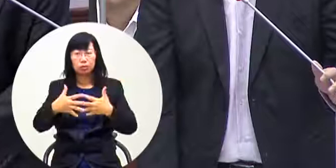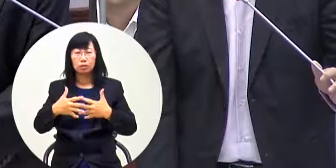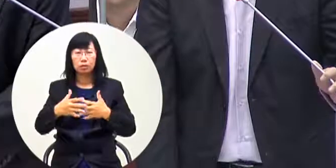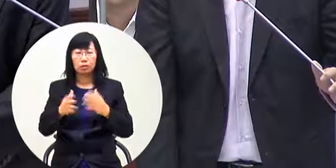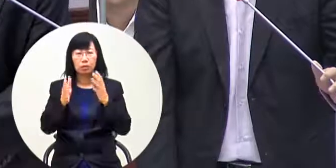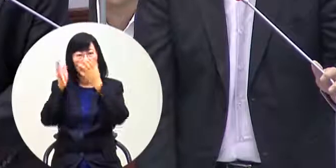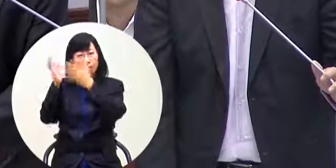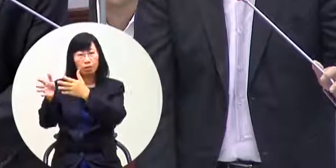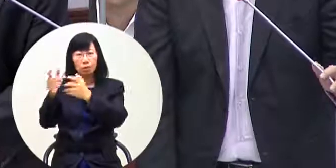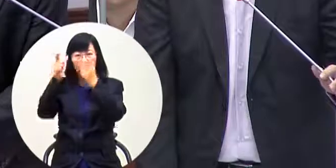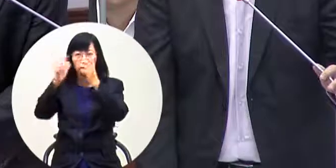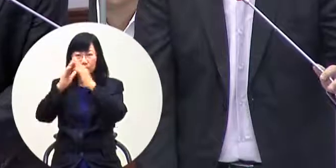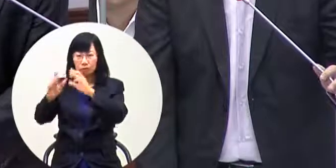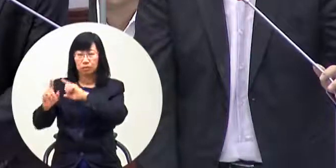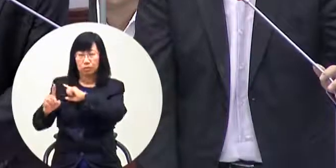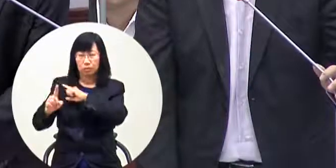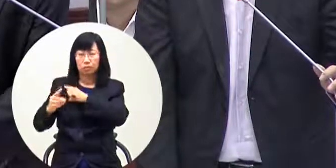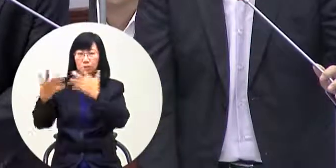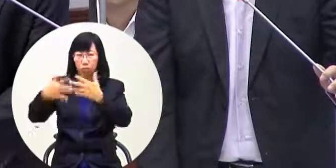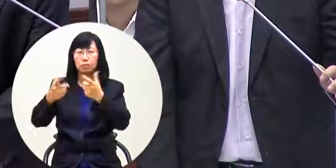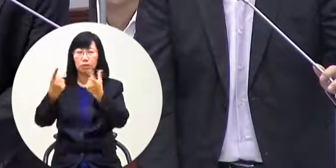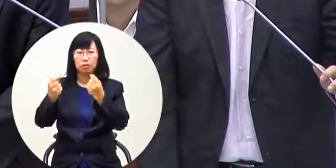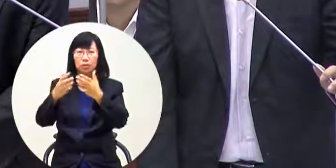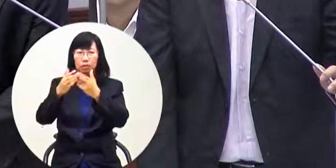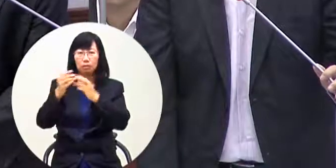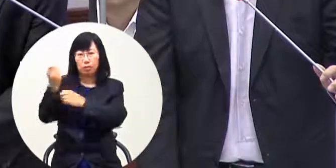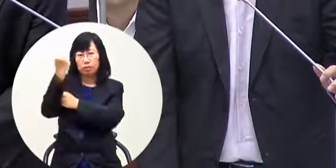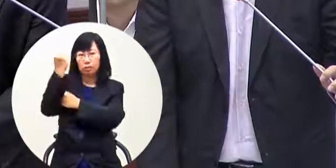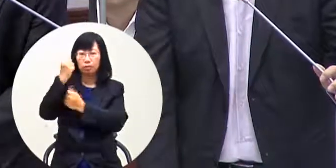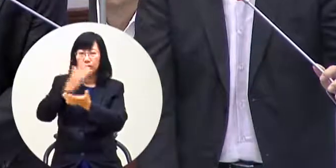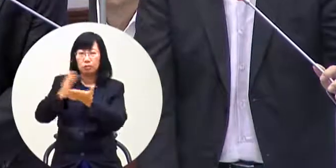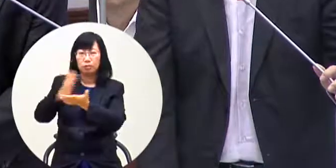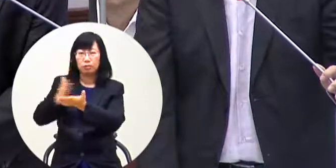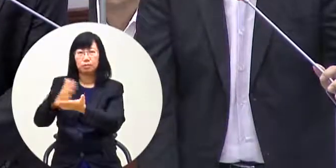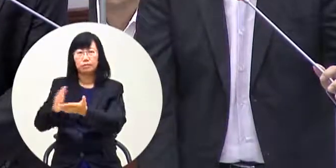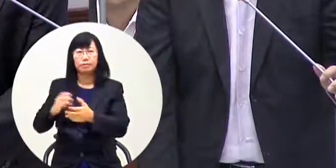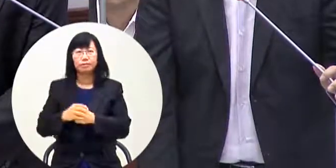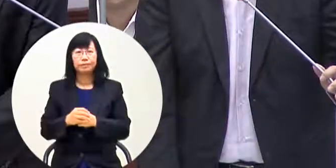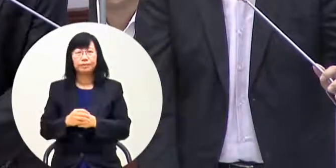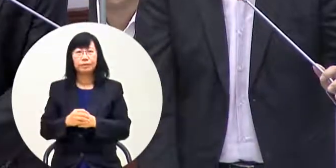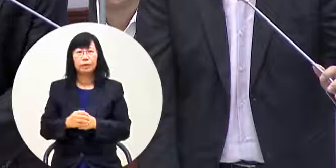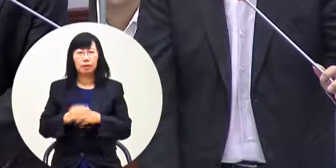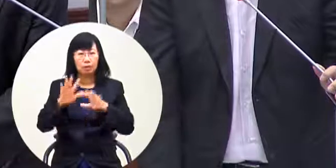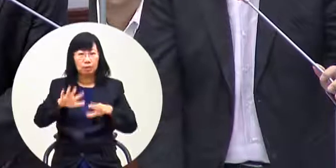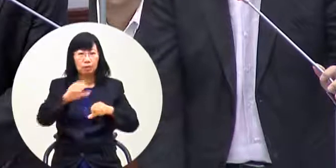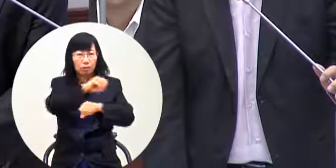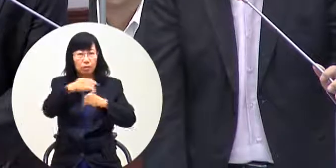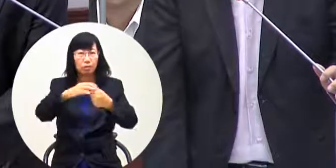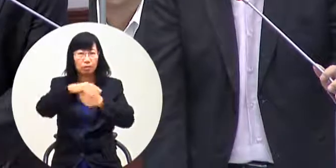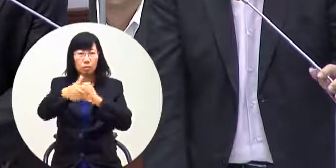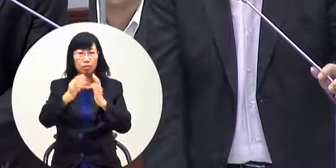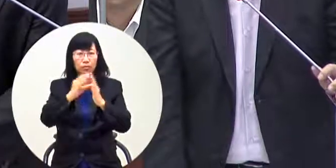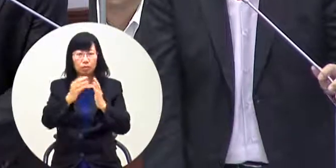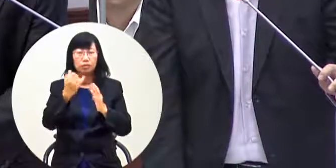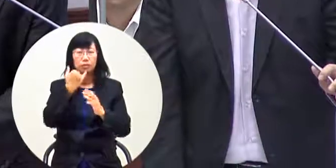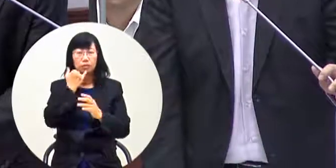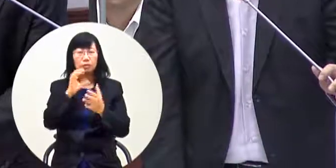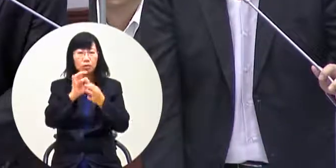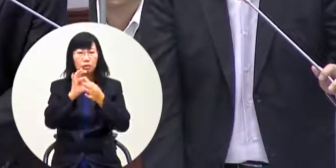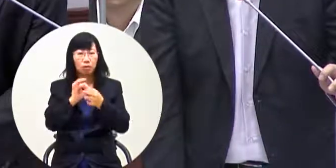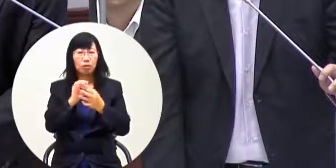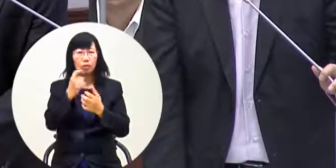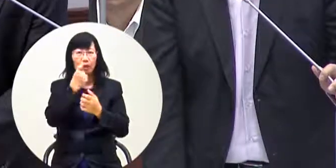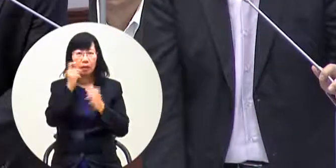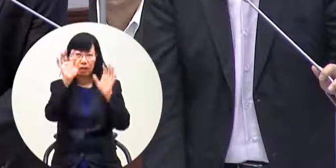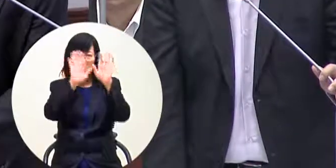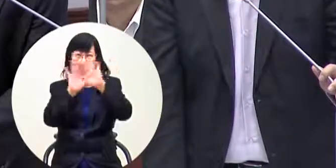我也希望这几天这一个环保局能够特别把这一个不管是霾害或者是空气品质不良的这样的一